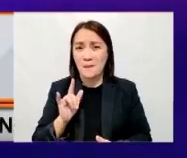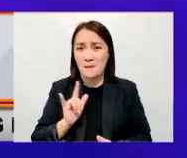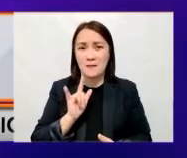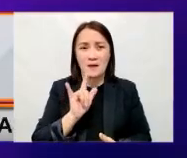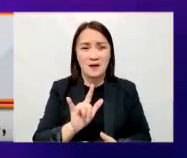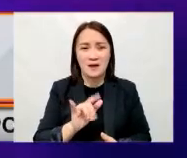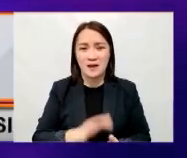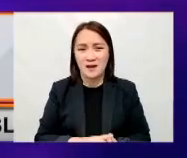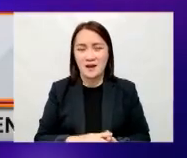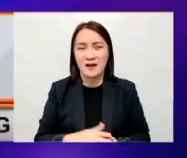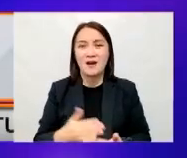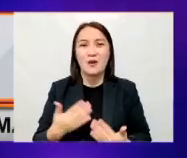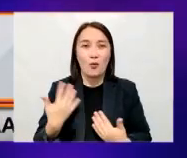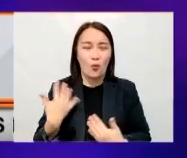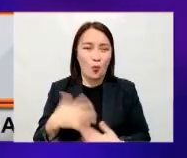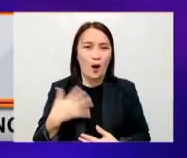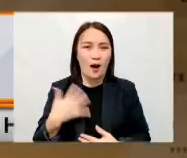mahal. Have Bruno!